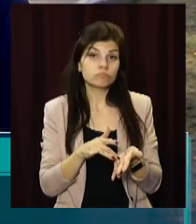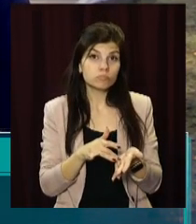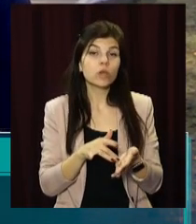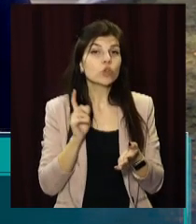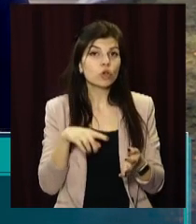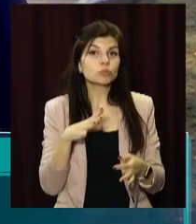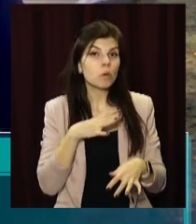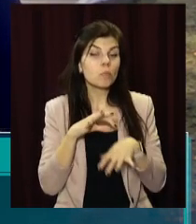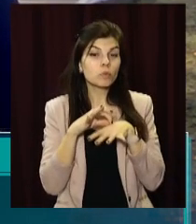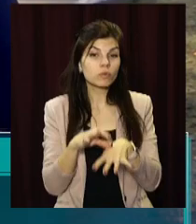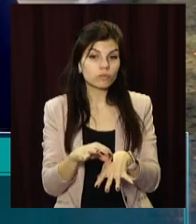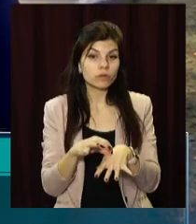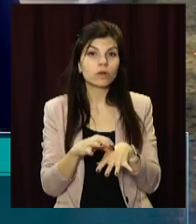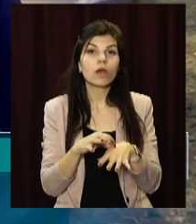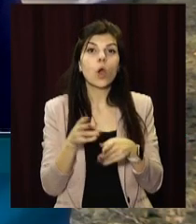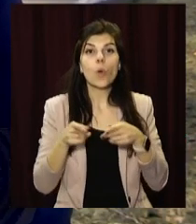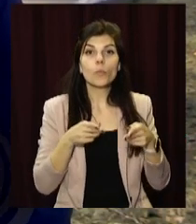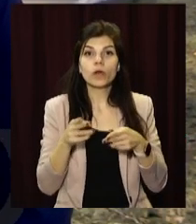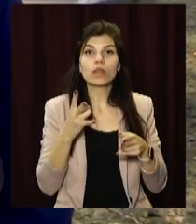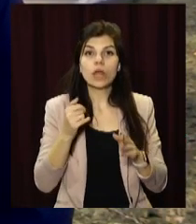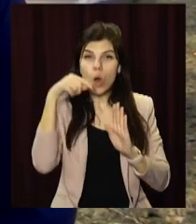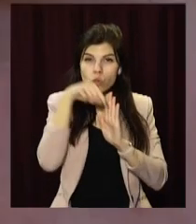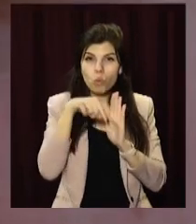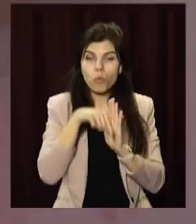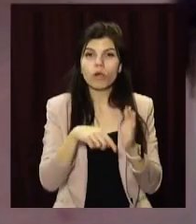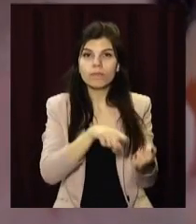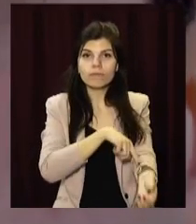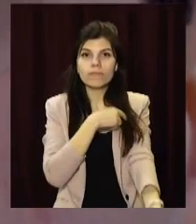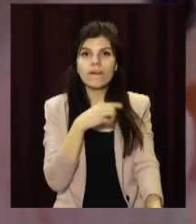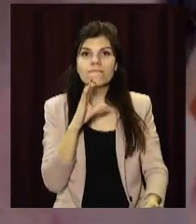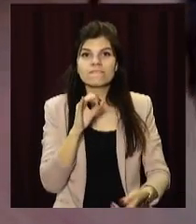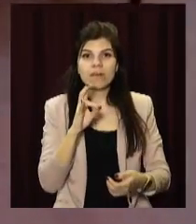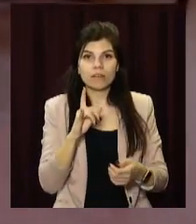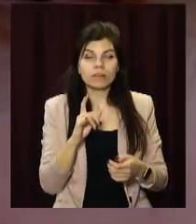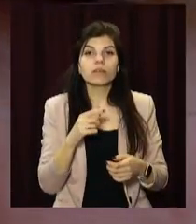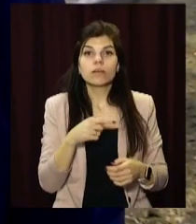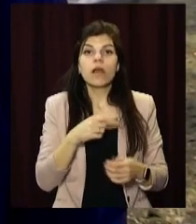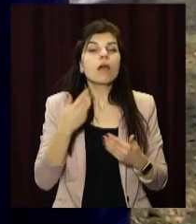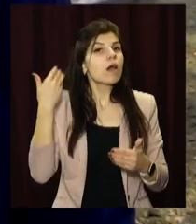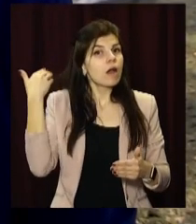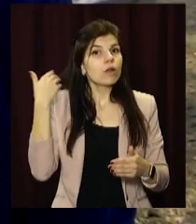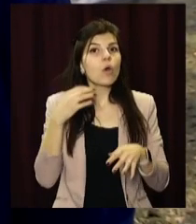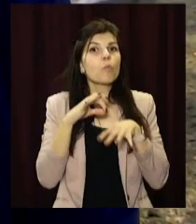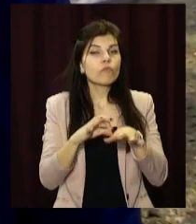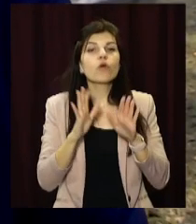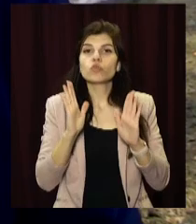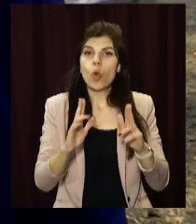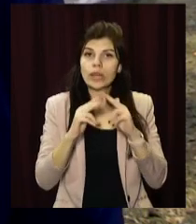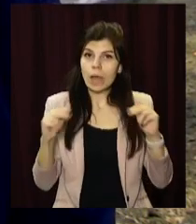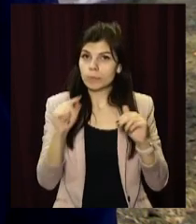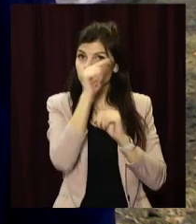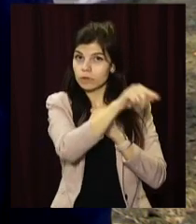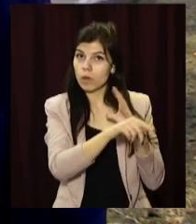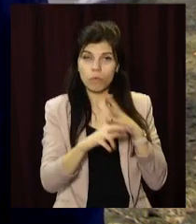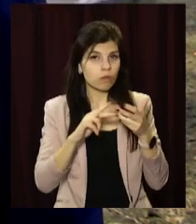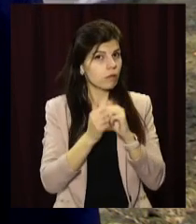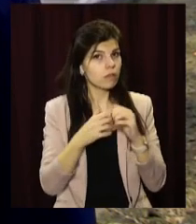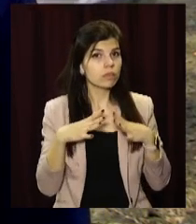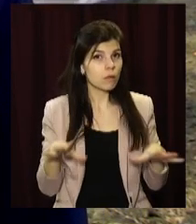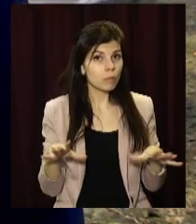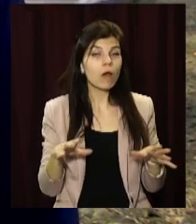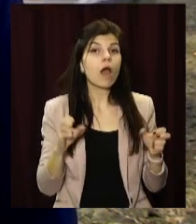Также были проведены операции на глубоких венах. Ранее эти операции проводились только в Днепропетровске.